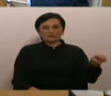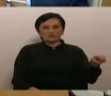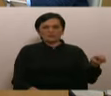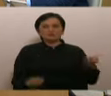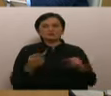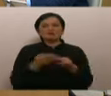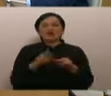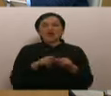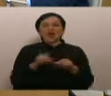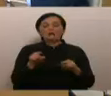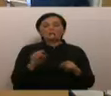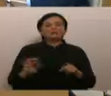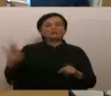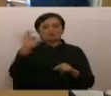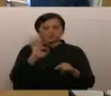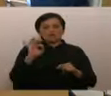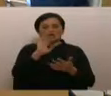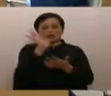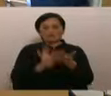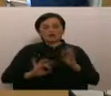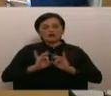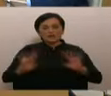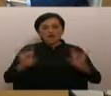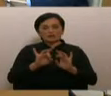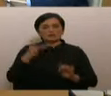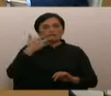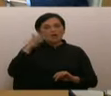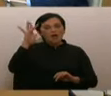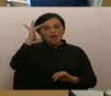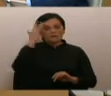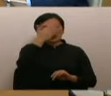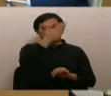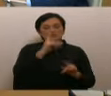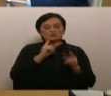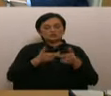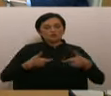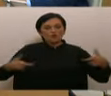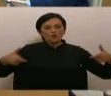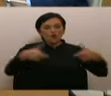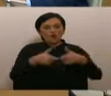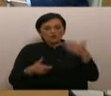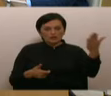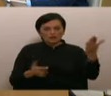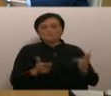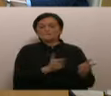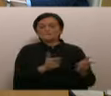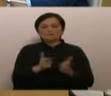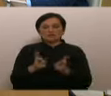ამის შესახებ განცხადება გაკეთდა ამერიკის კონგრესში, ამის შესახებ მზადდება